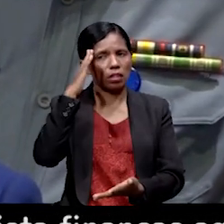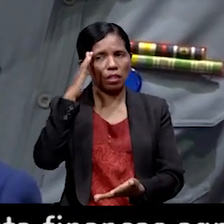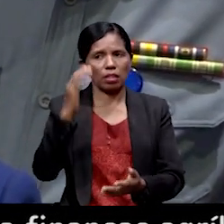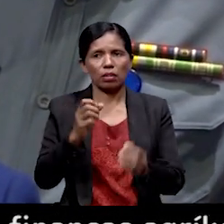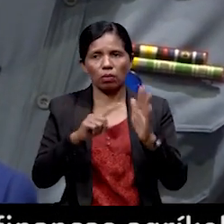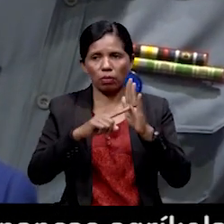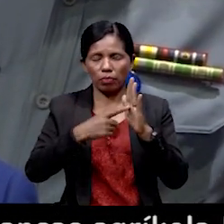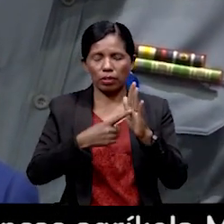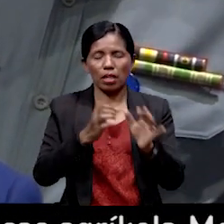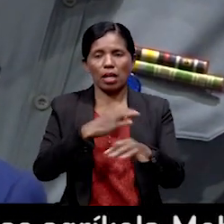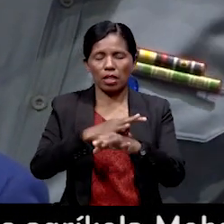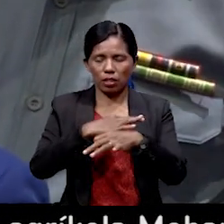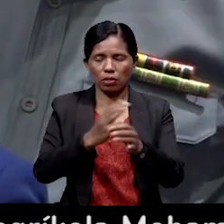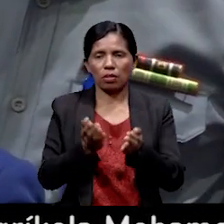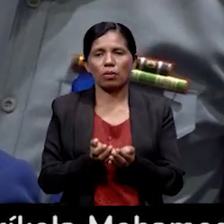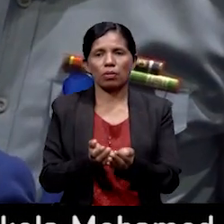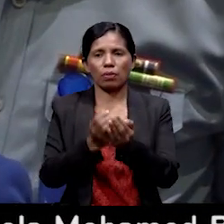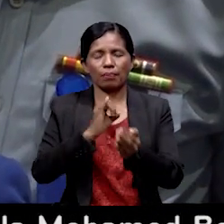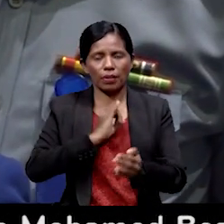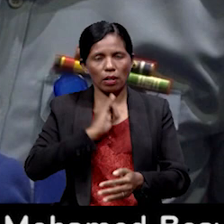hau hadiah ona ya hau hatene